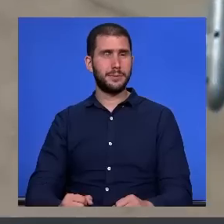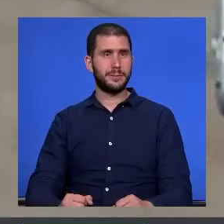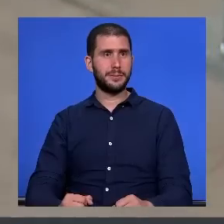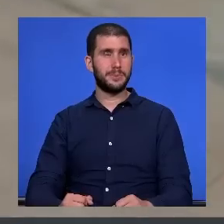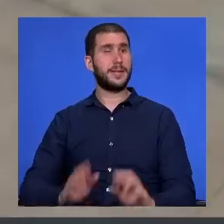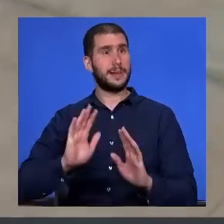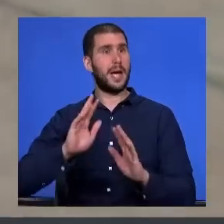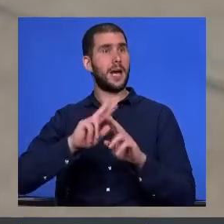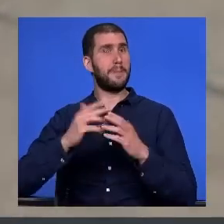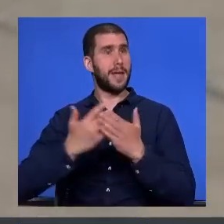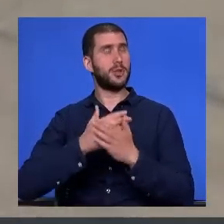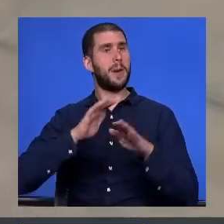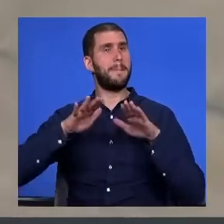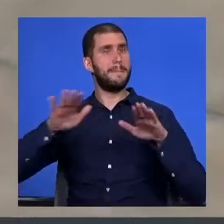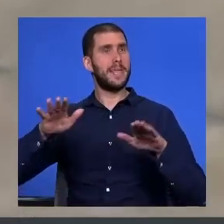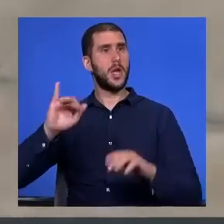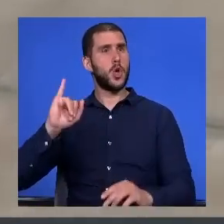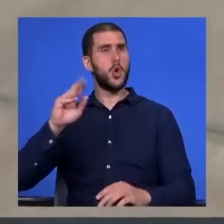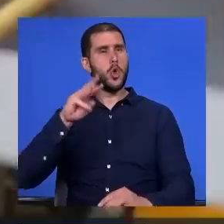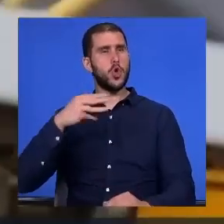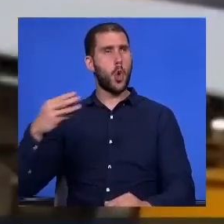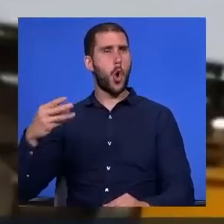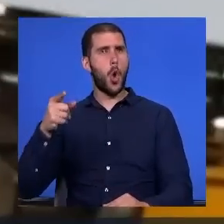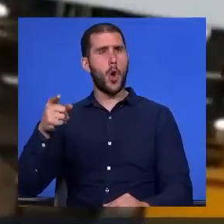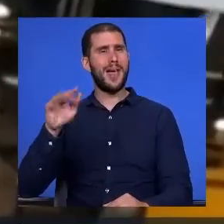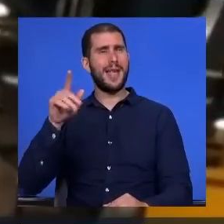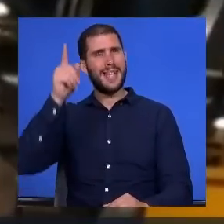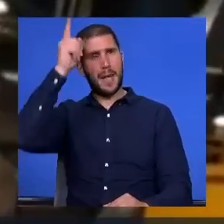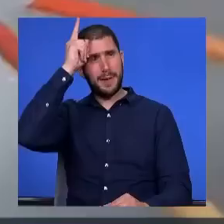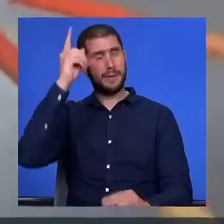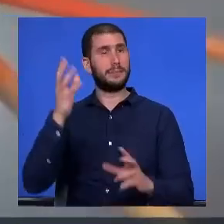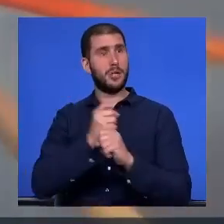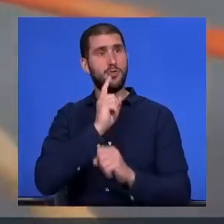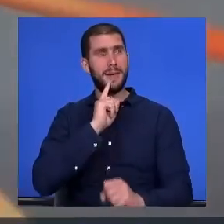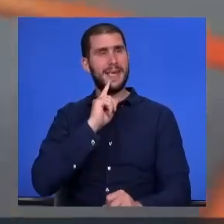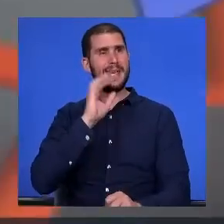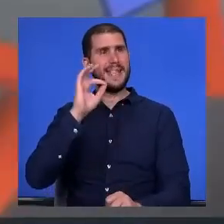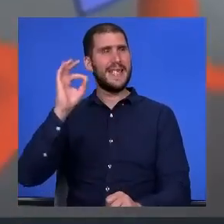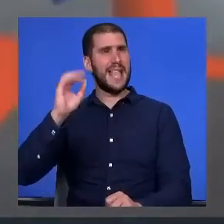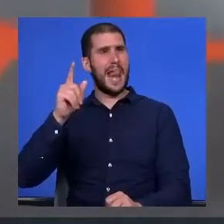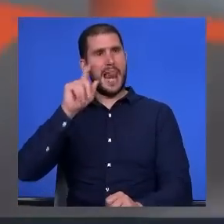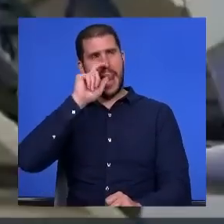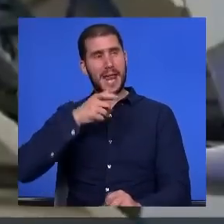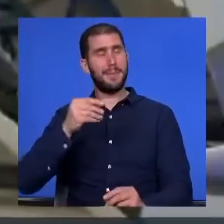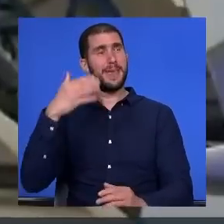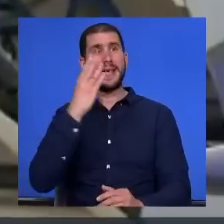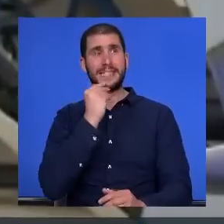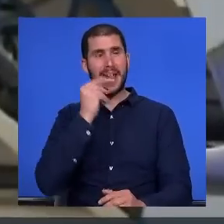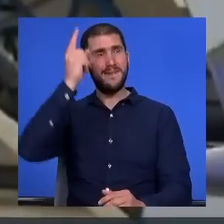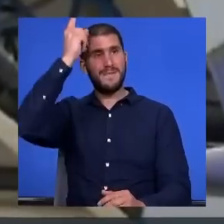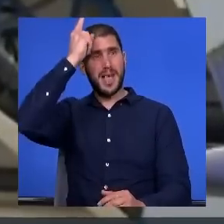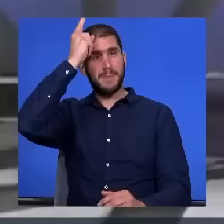כך נצבע מחדש מטוס היורופייטר טייפון הגרמני, שזכה לשם איגל סטאר, עם דגלי ישראל